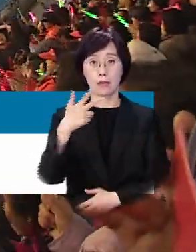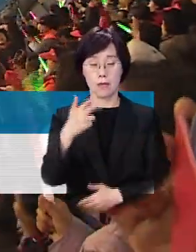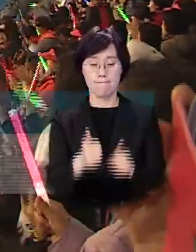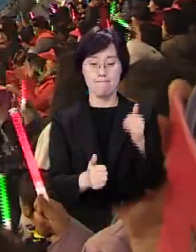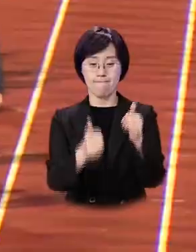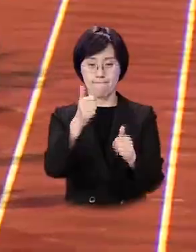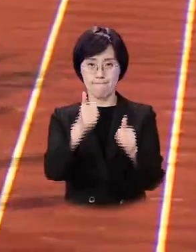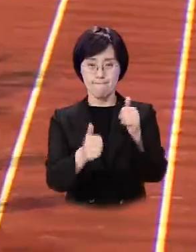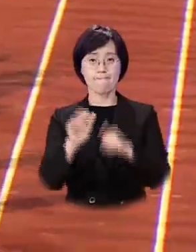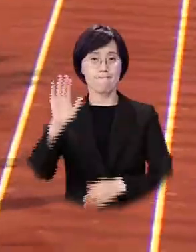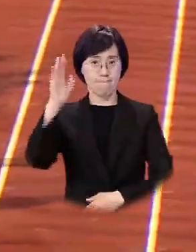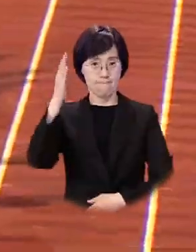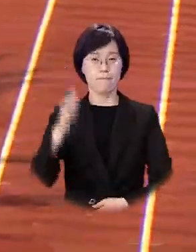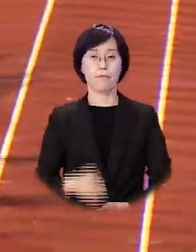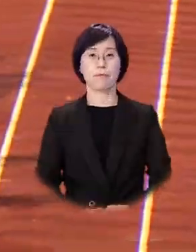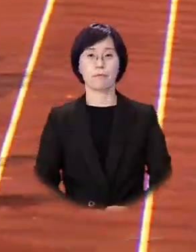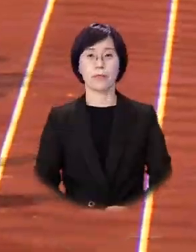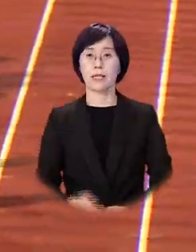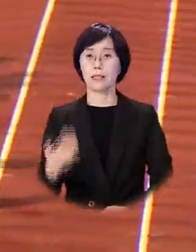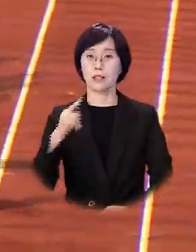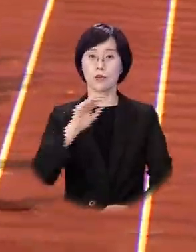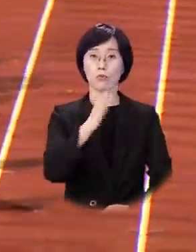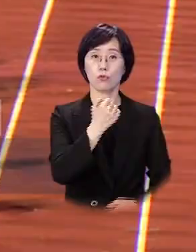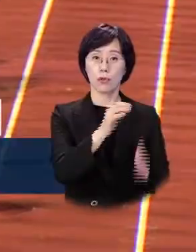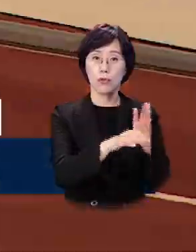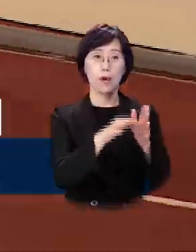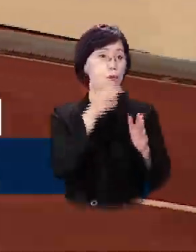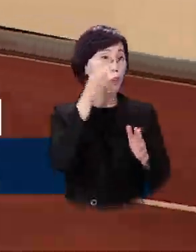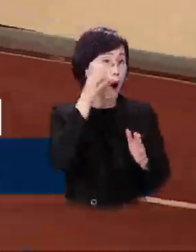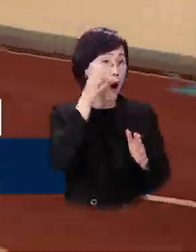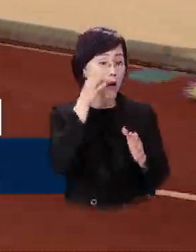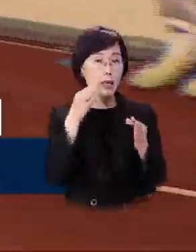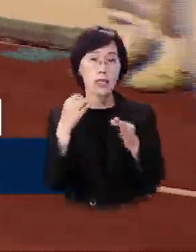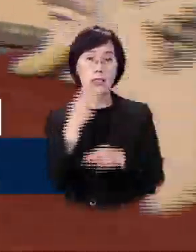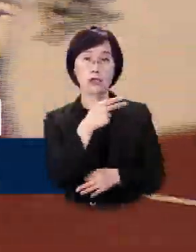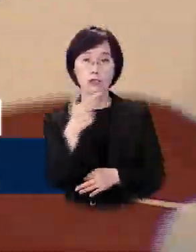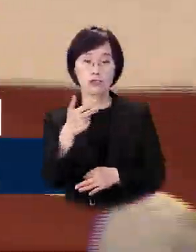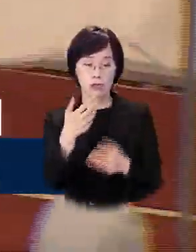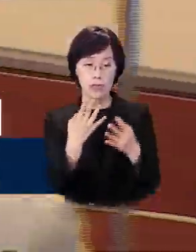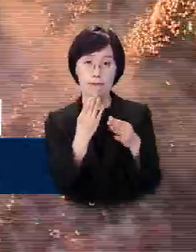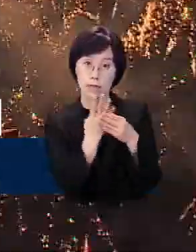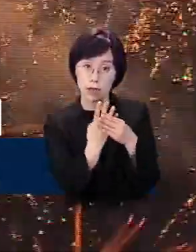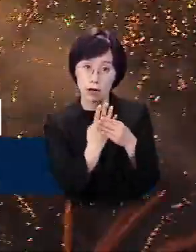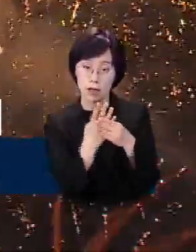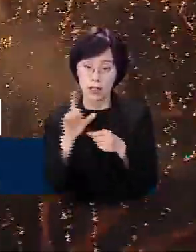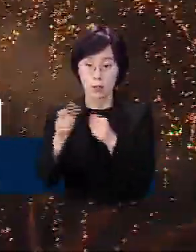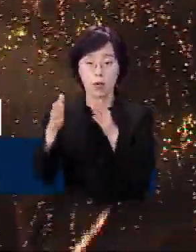종목에서 기량을 겨룹니다. 지난 1995년 포항, 2006년 김천에 이어